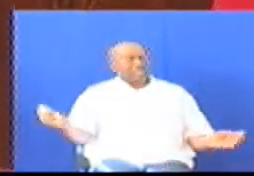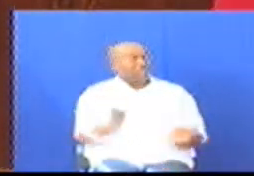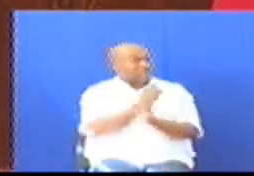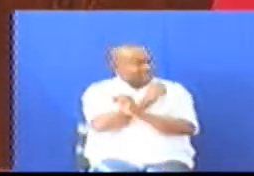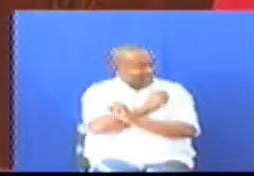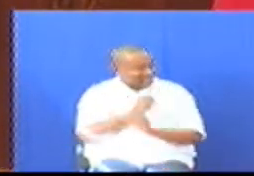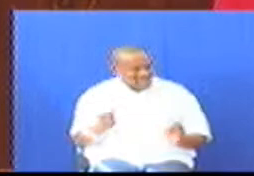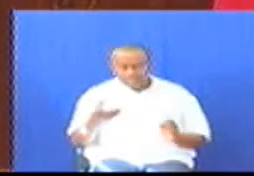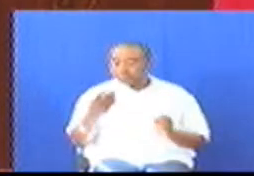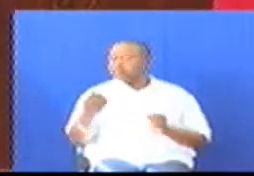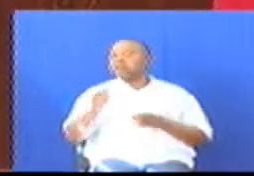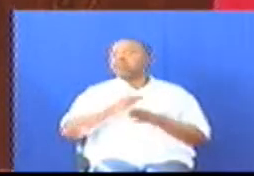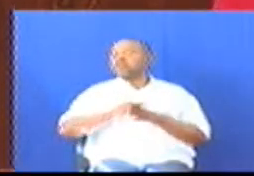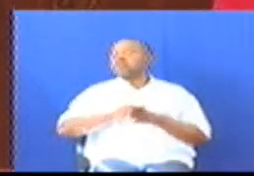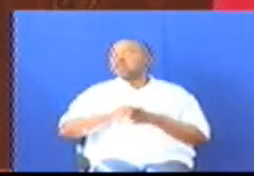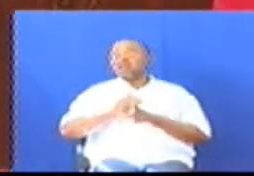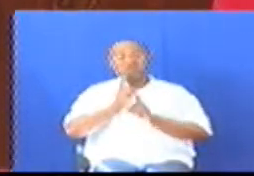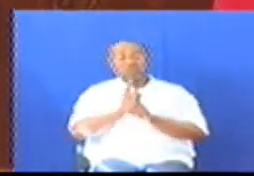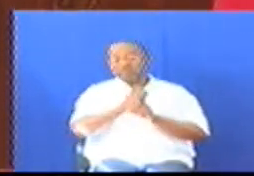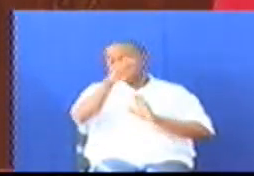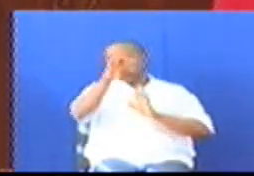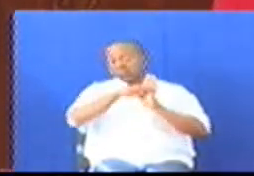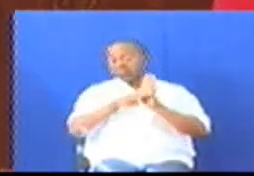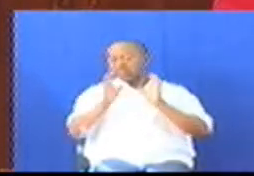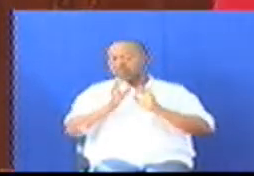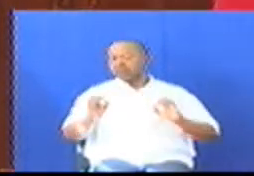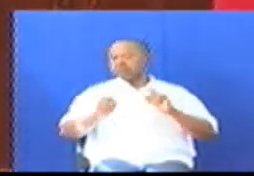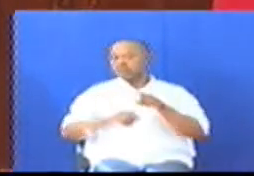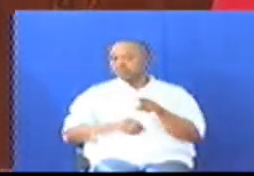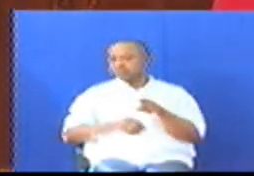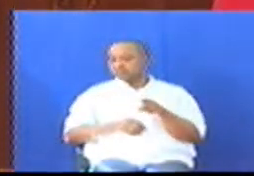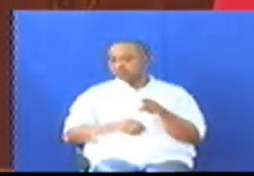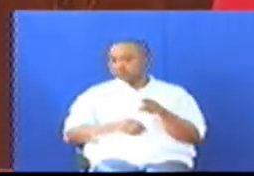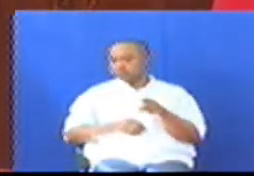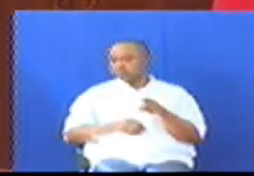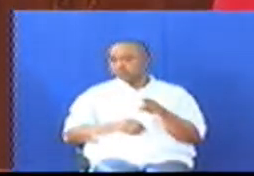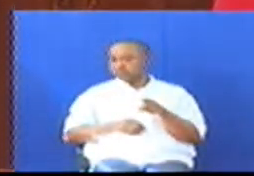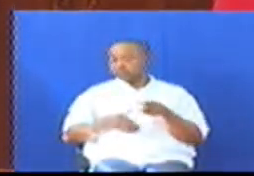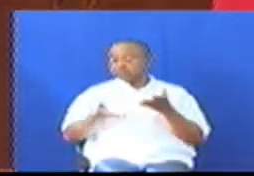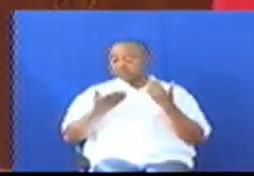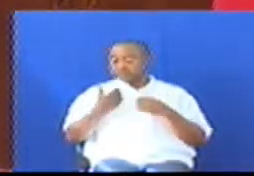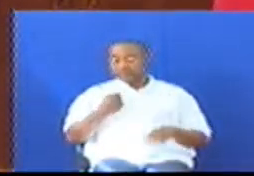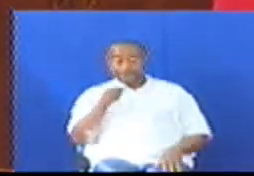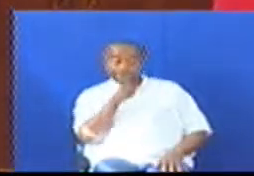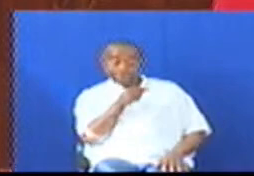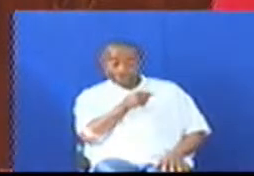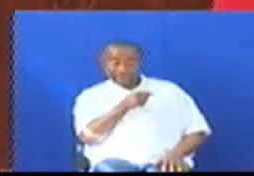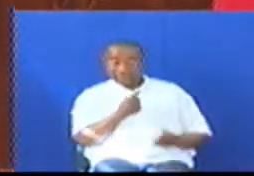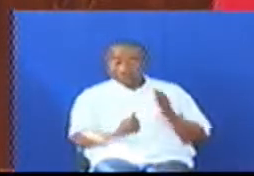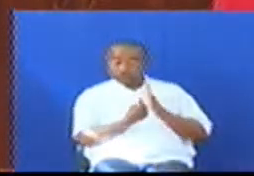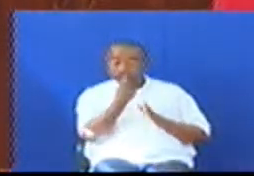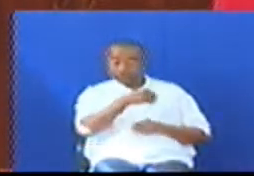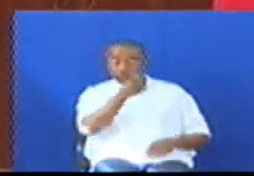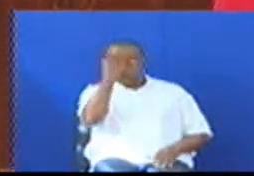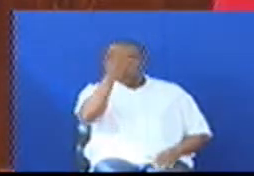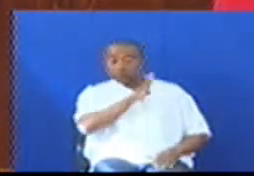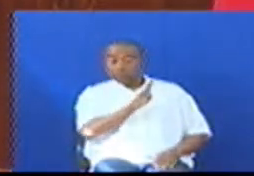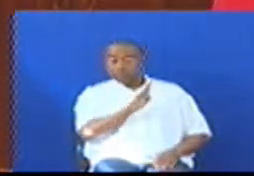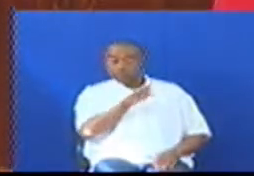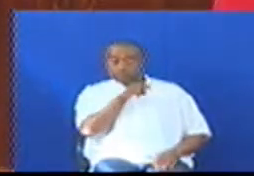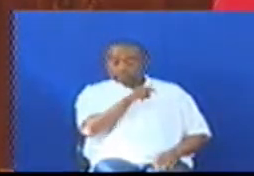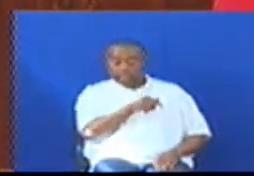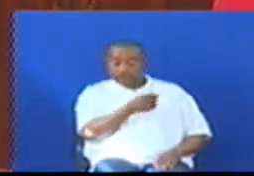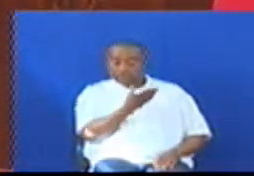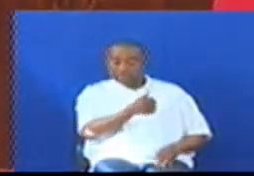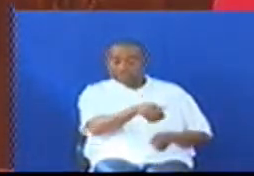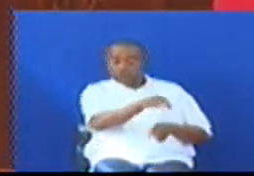pesa zitumike bila kufata utaratibu. Kwa hiyo hao watu ambao watagundulika walifanya makusudi